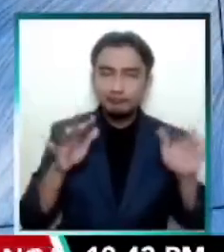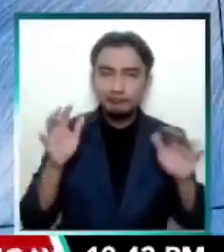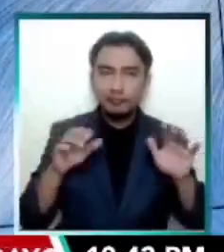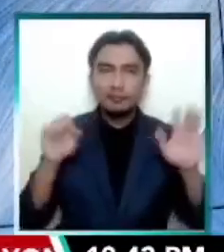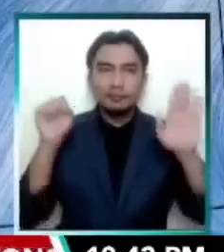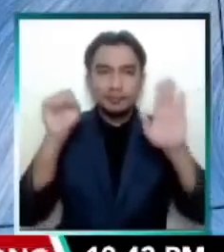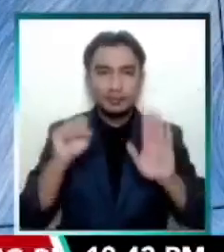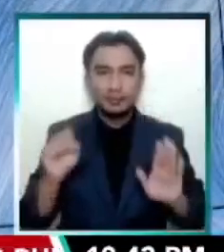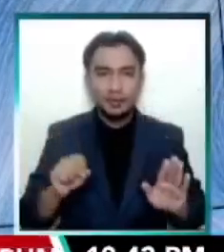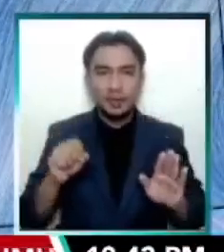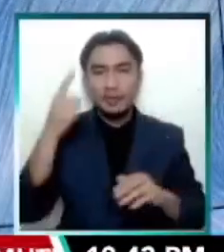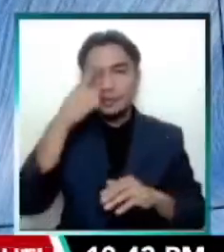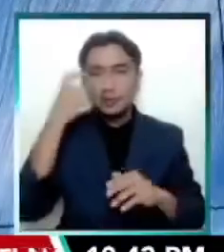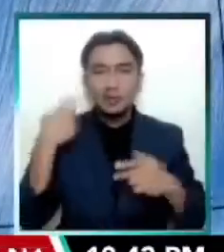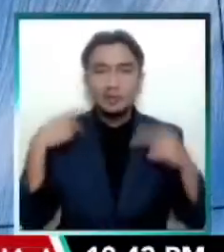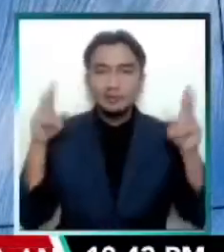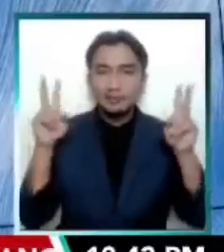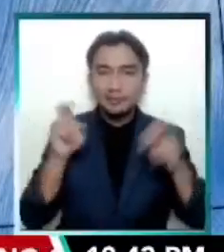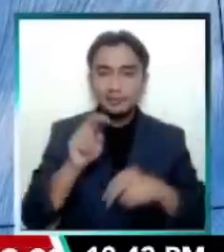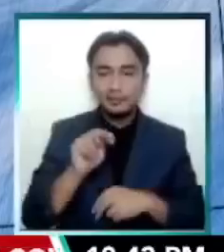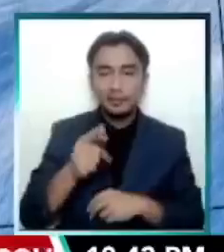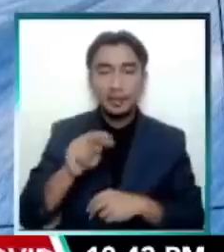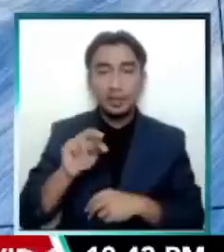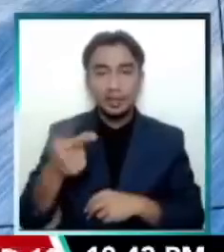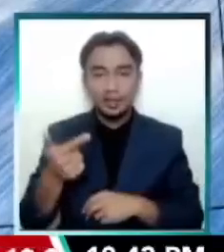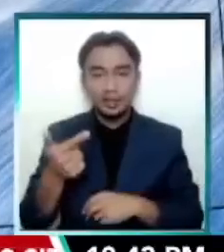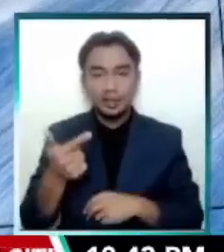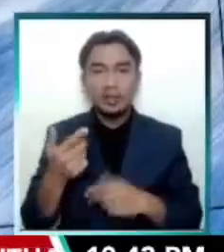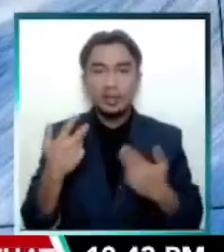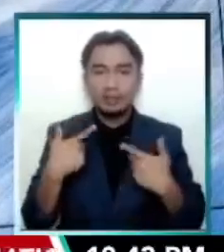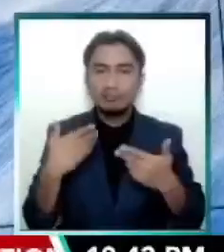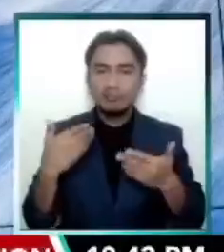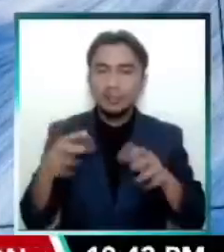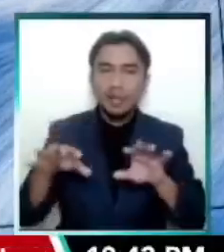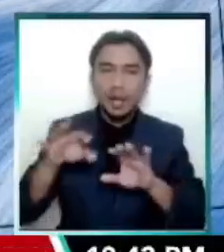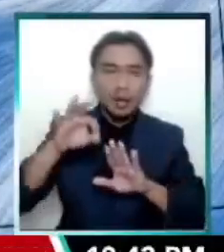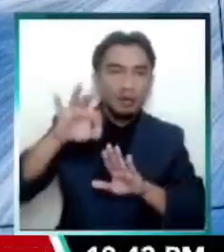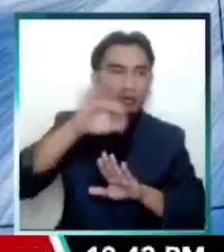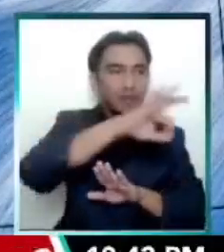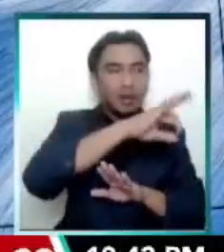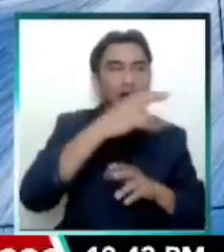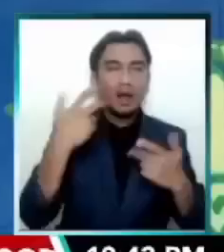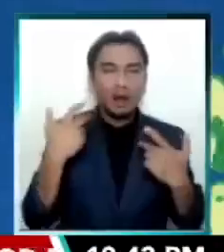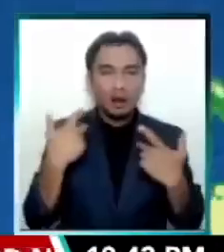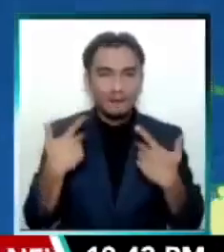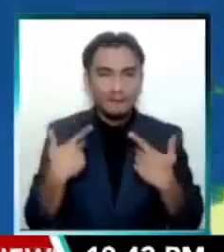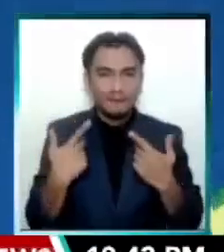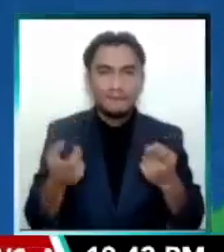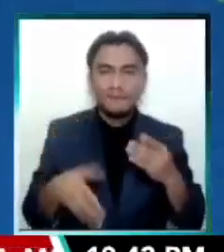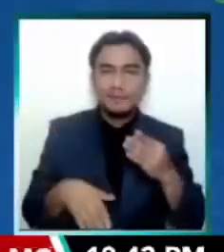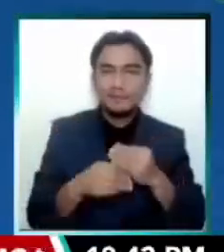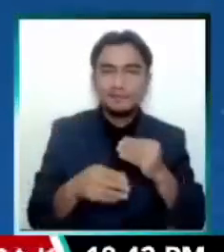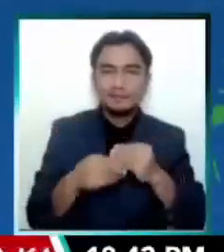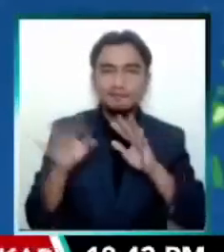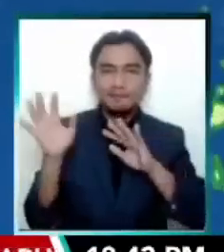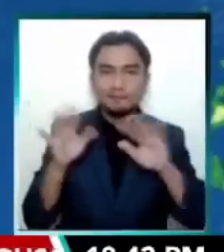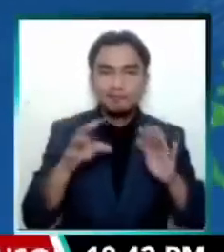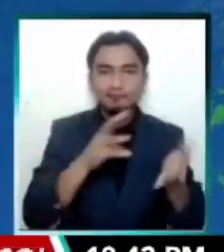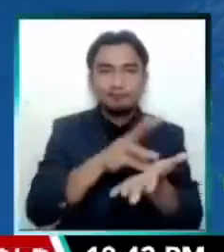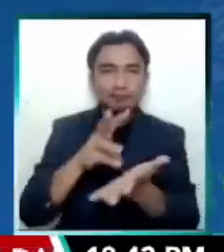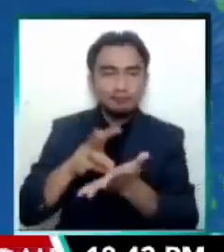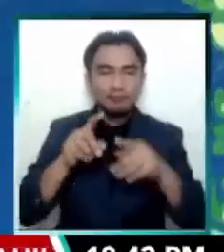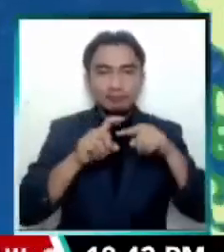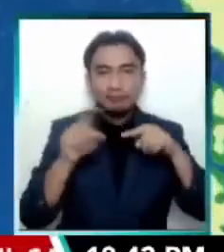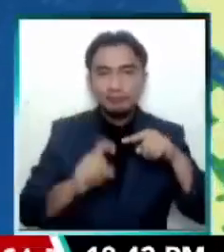Neneng, isa pang bagyo sa labas ng PAR at localized thunderstorms. Sa datos ng Metro Weather, halos buong araw ang